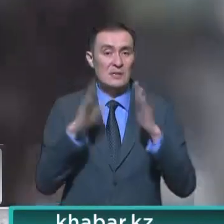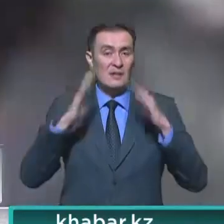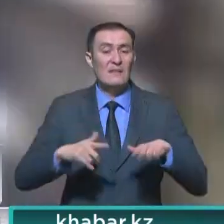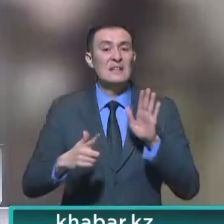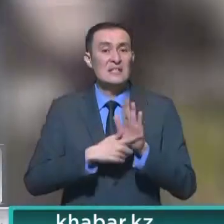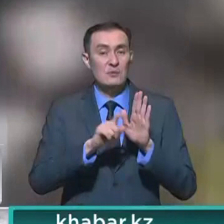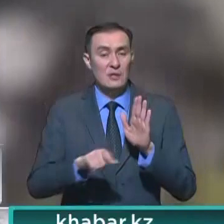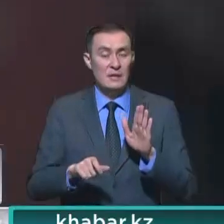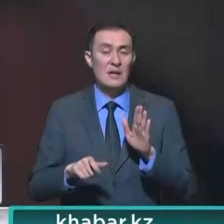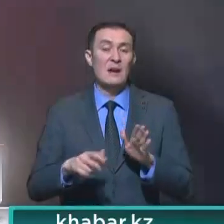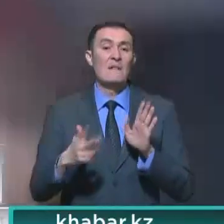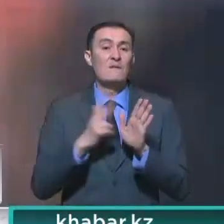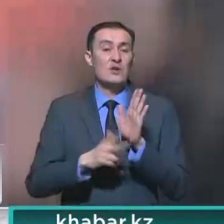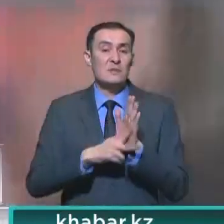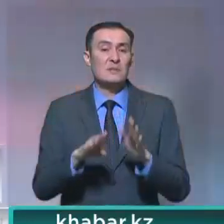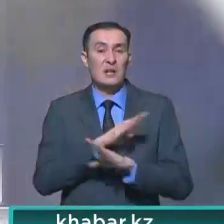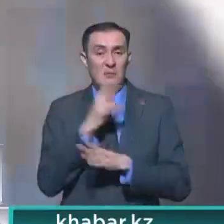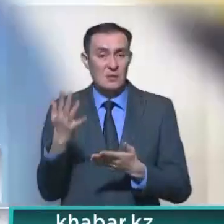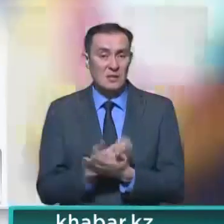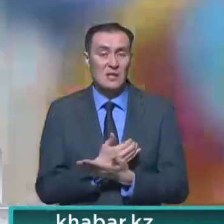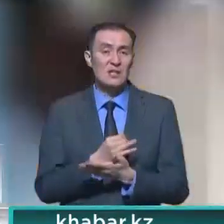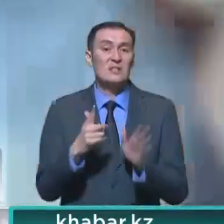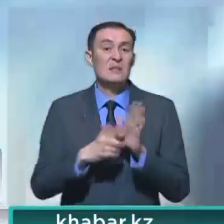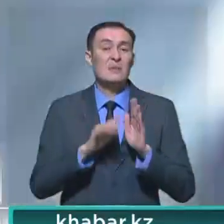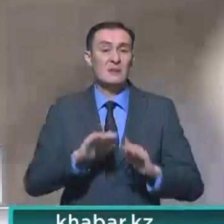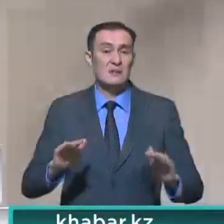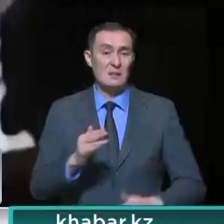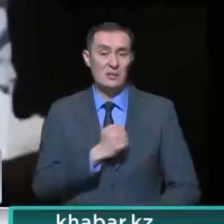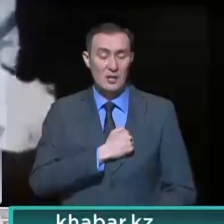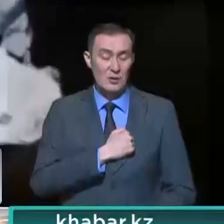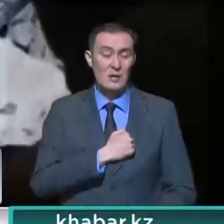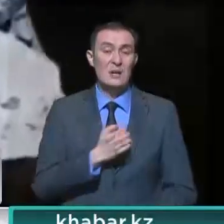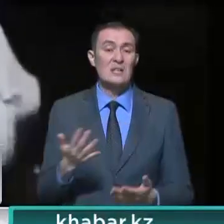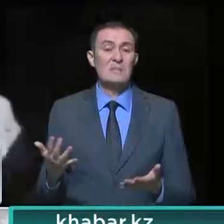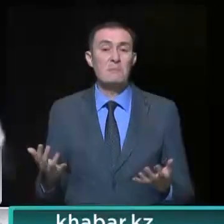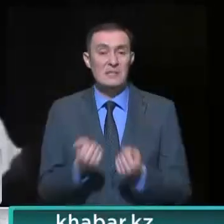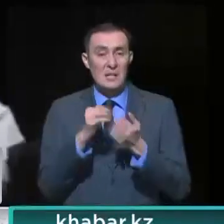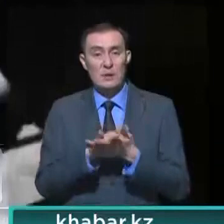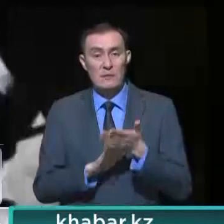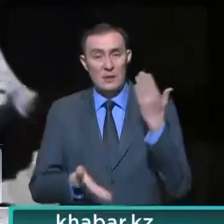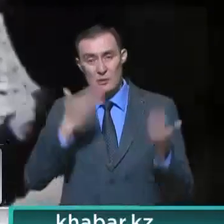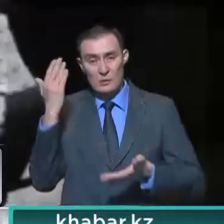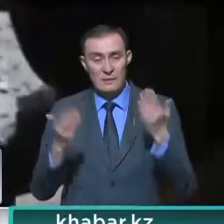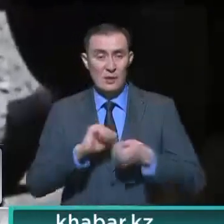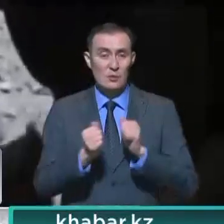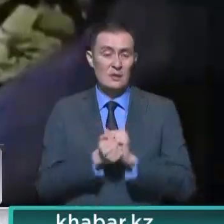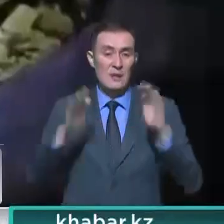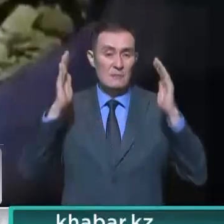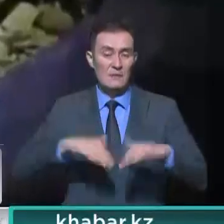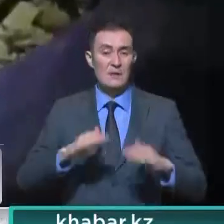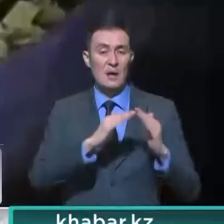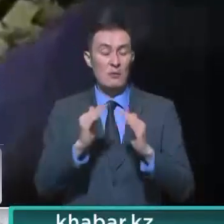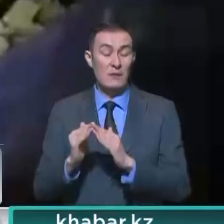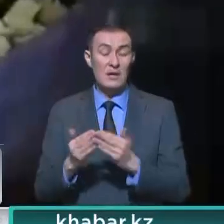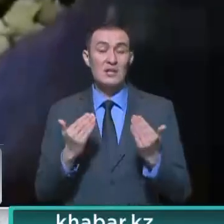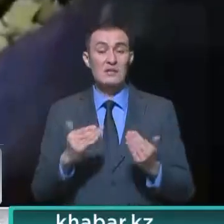7. Извлечены тела 80 погибших, в том числе 7 детей. Спасатели продолжают разбирать груды на месте разрушенных домов.